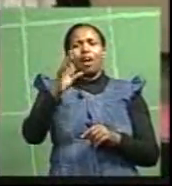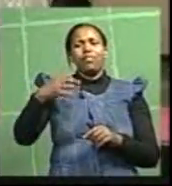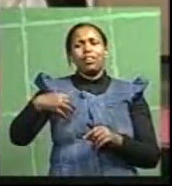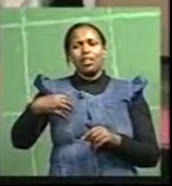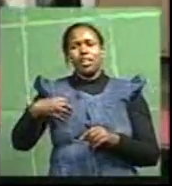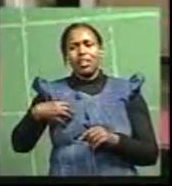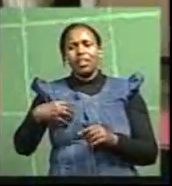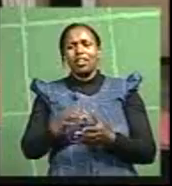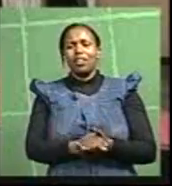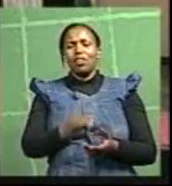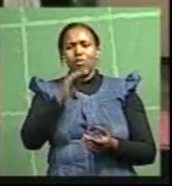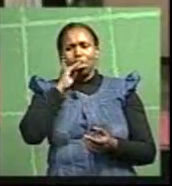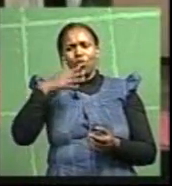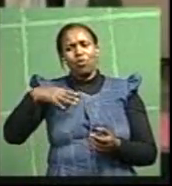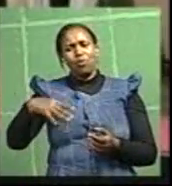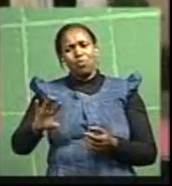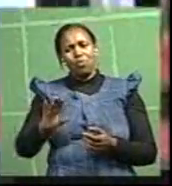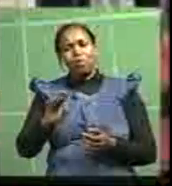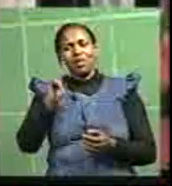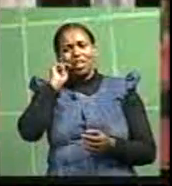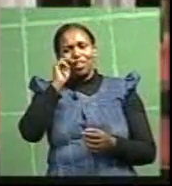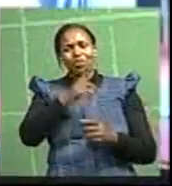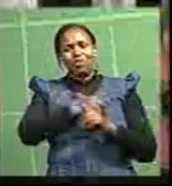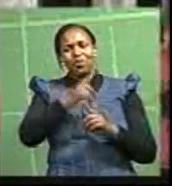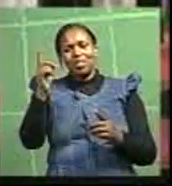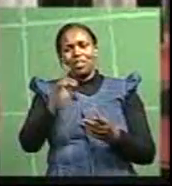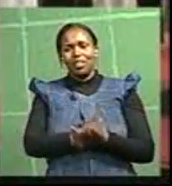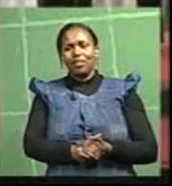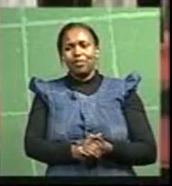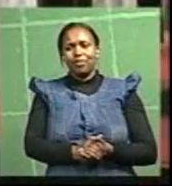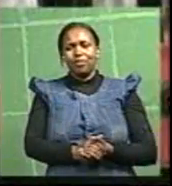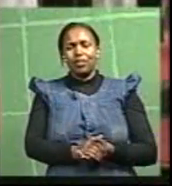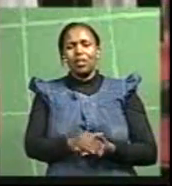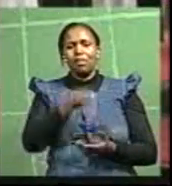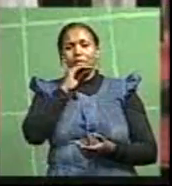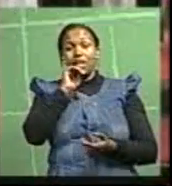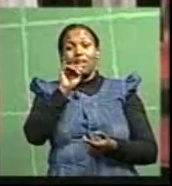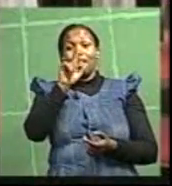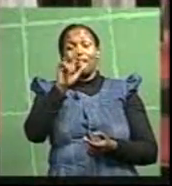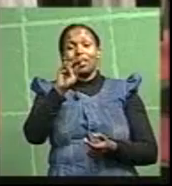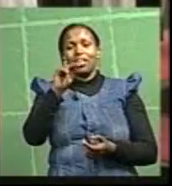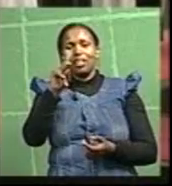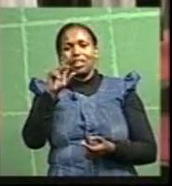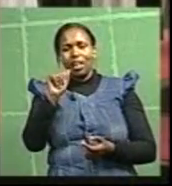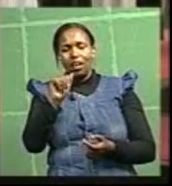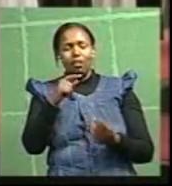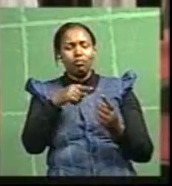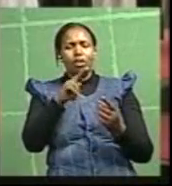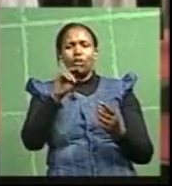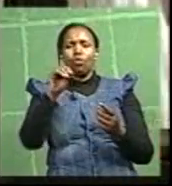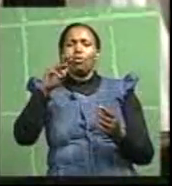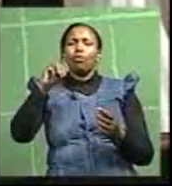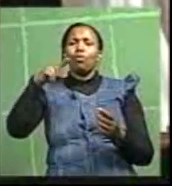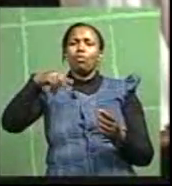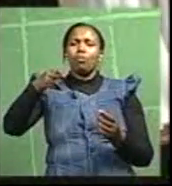lena kanjani munye wabo bekumele ahambe naso lesicoco. Laba kube ngulinda Hutchinson, Nompumelelo Dlamini, Zethu